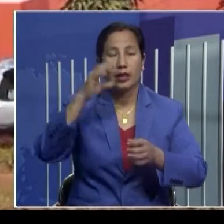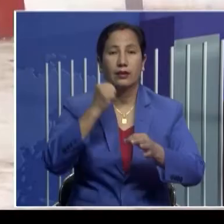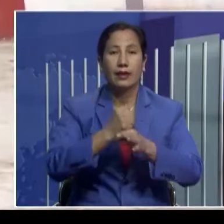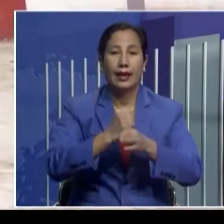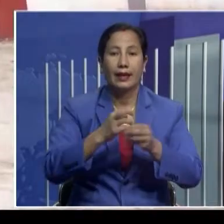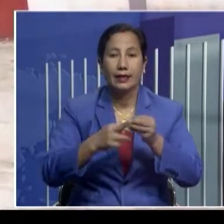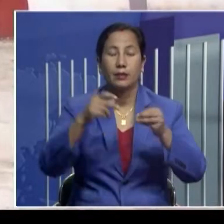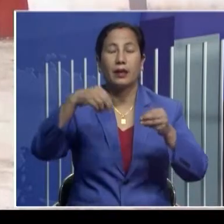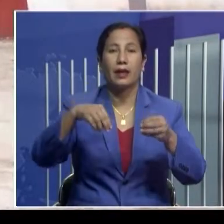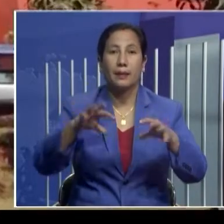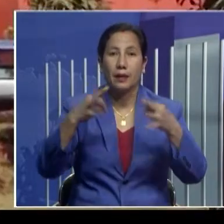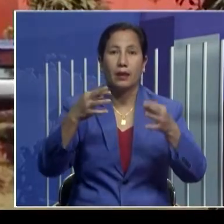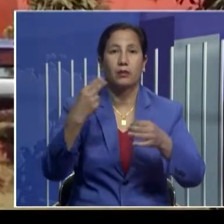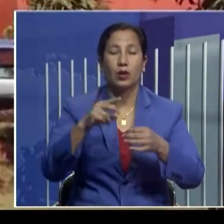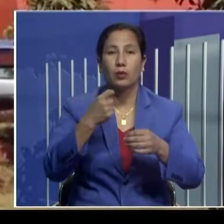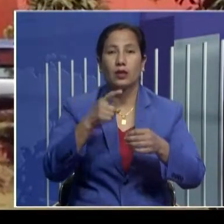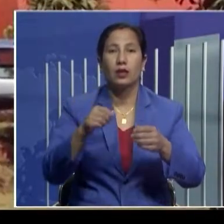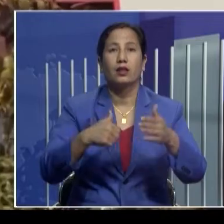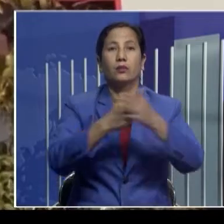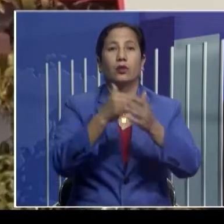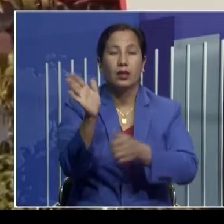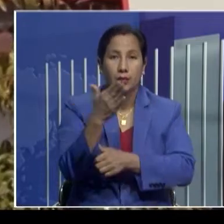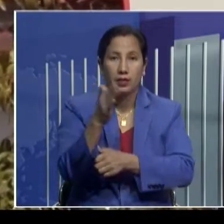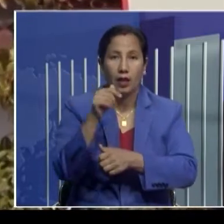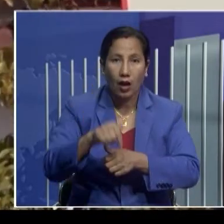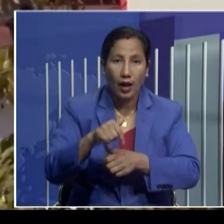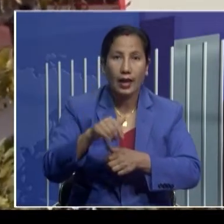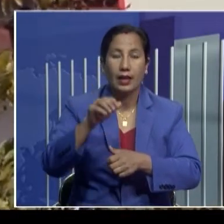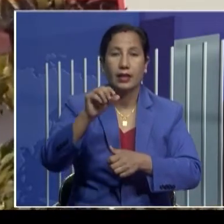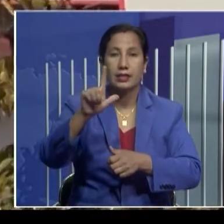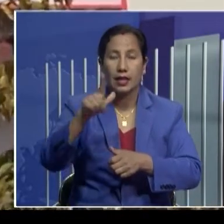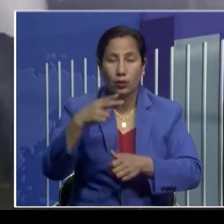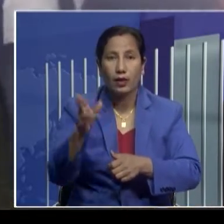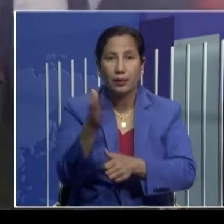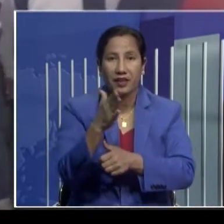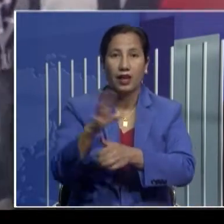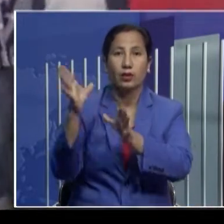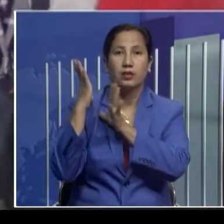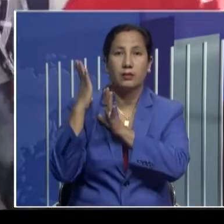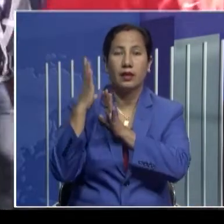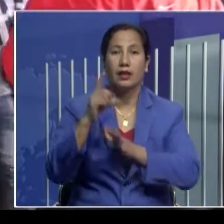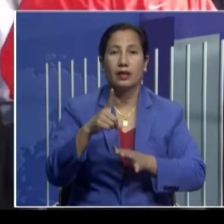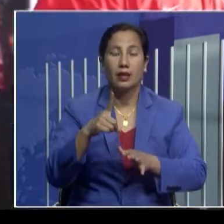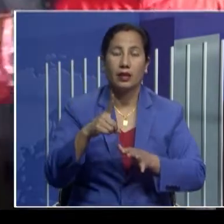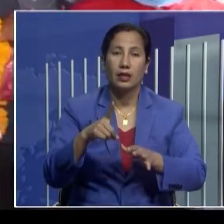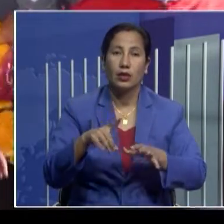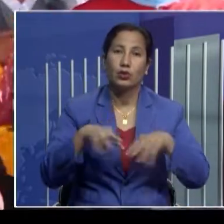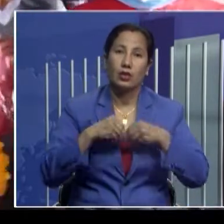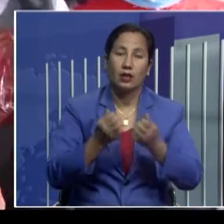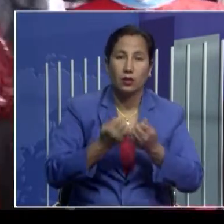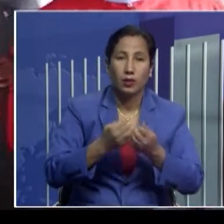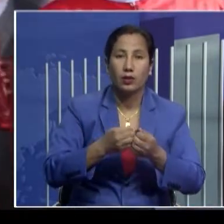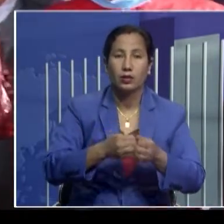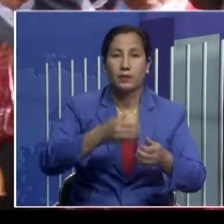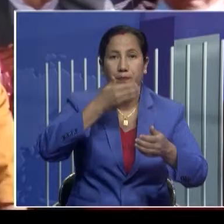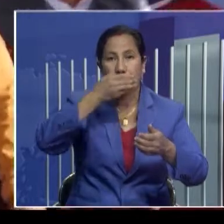सम्पादन भनी प्रभावित भएको भन्दै मुख्यमन्त्री शाहीले अहिले 7 मन्त्रालयको जिम्मेवारी एक्लैले सम्हाल्नु भएको छ। माओवादी